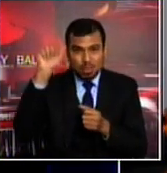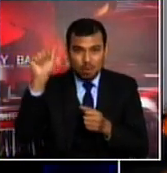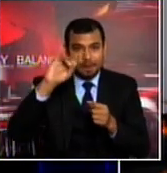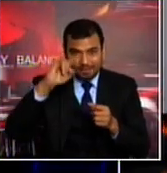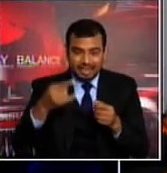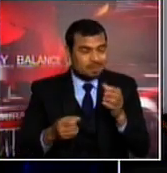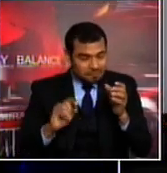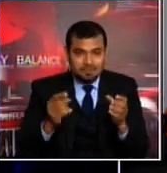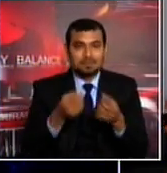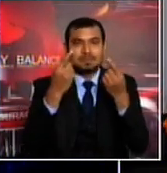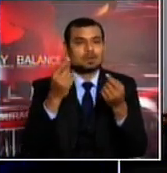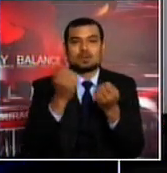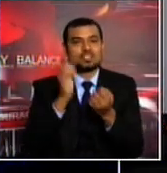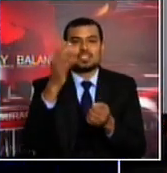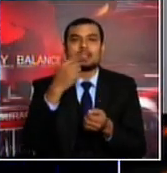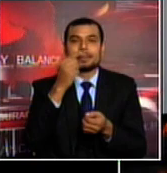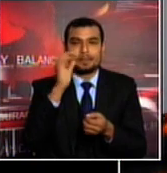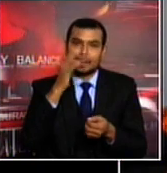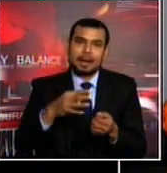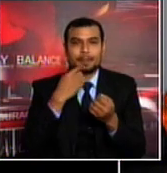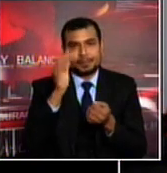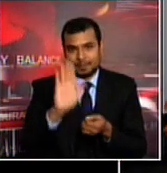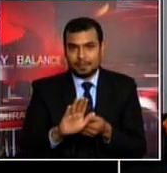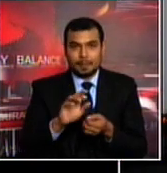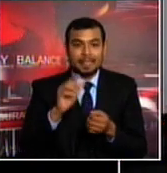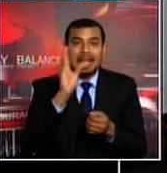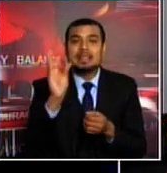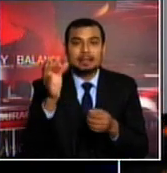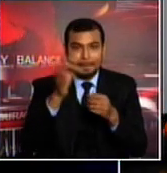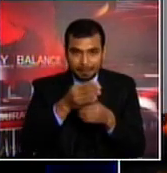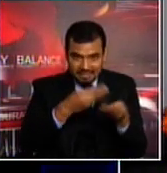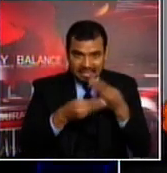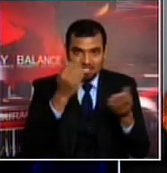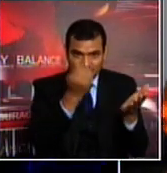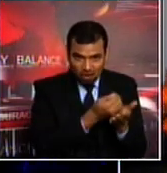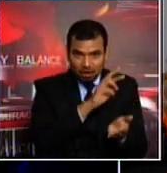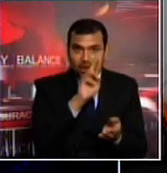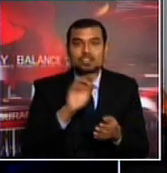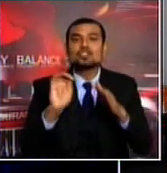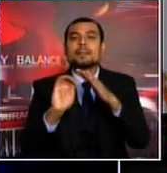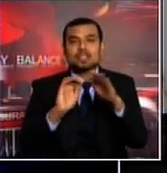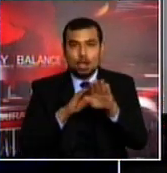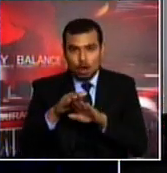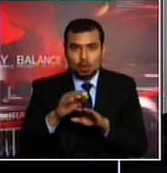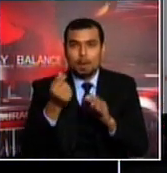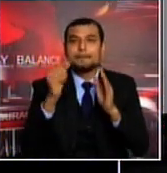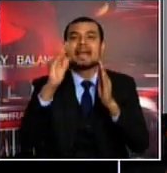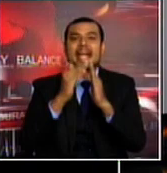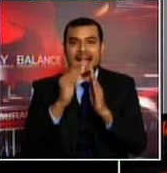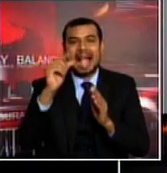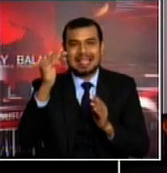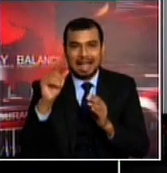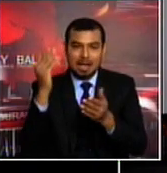बिउतिन नसक्ने दावी पनि गर्नुभयो। सरकारले यातायात व्यवसायी सङ्घ तथा समितिहरूको ब्याङ्क खाता रोक्का